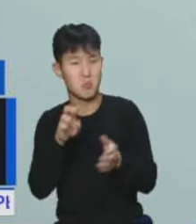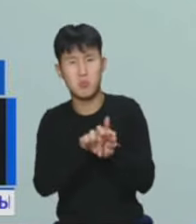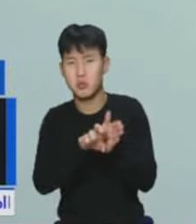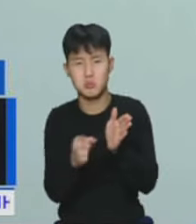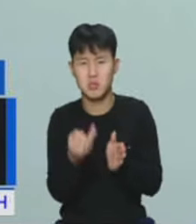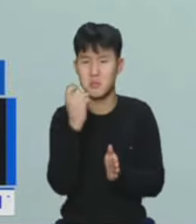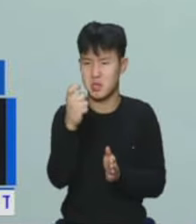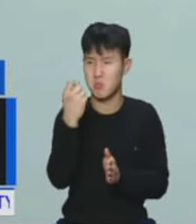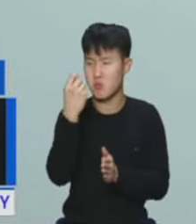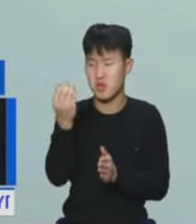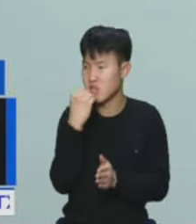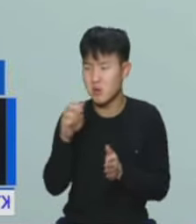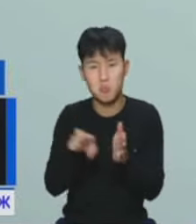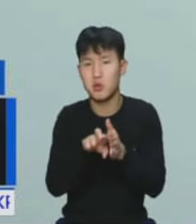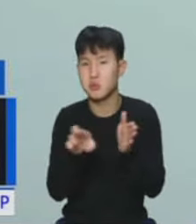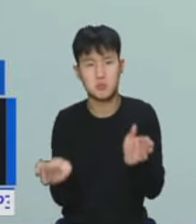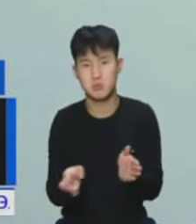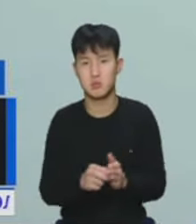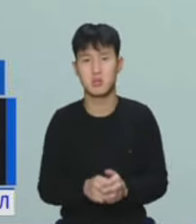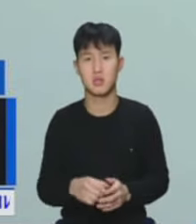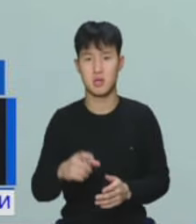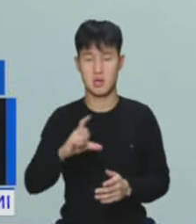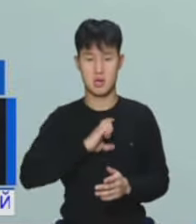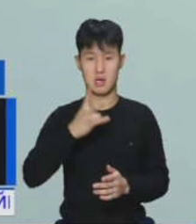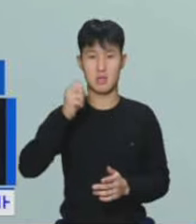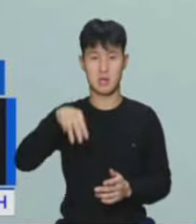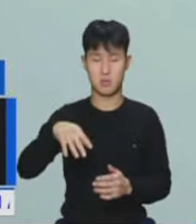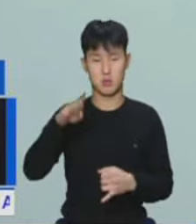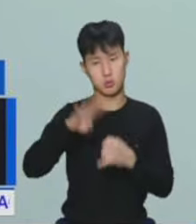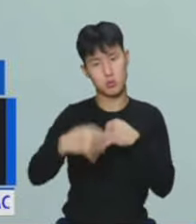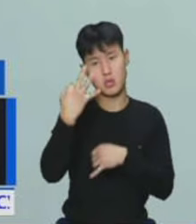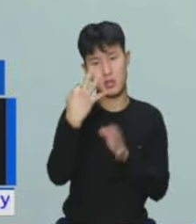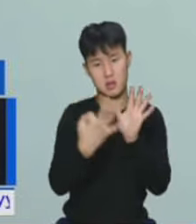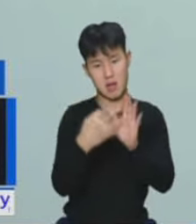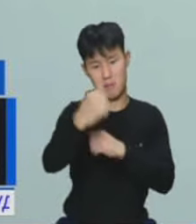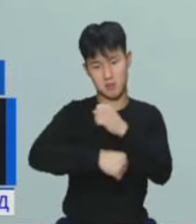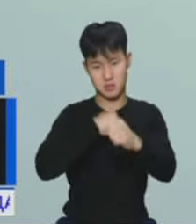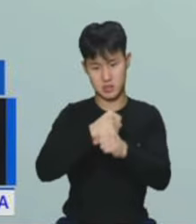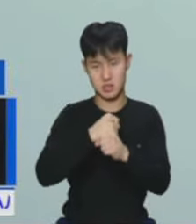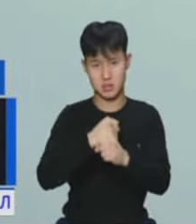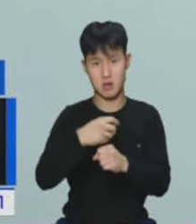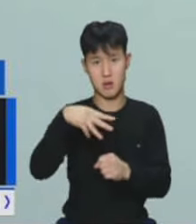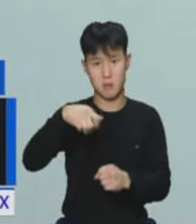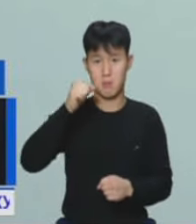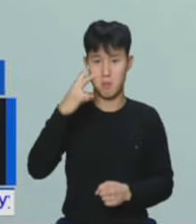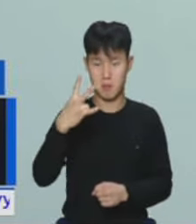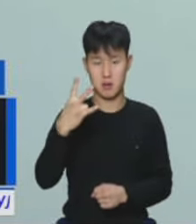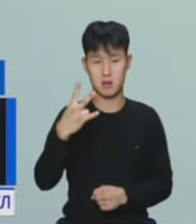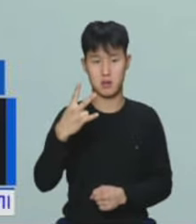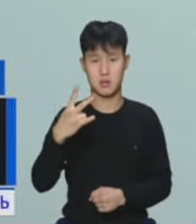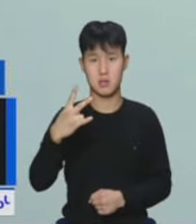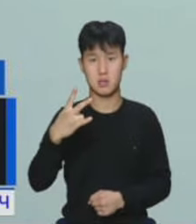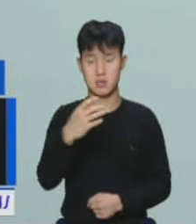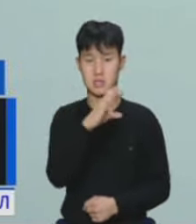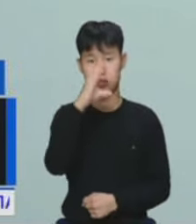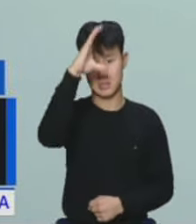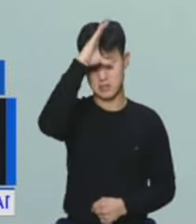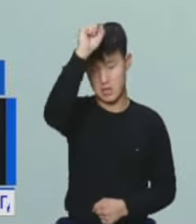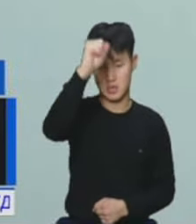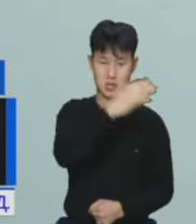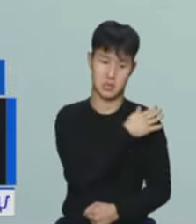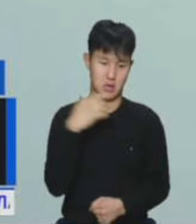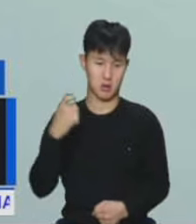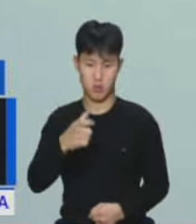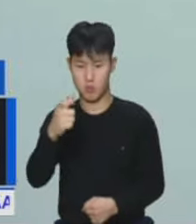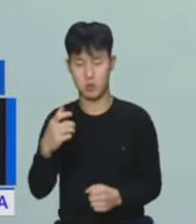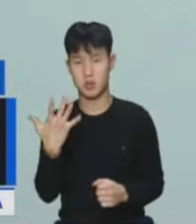мөрхөн мөнгө идэх боломжгүй. Энэ бол эрх баригч нам. Сүүлийн 8 жил барьж байгаа энэ эрх баригч Монгол ардын намын сайд дарга нар тэр том